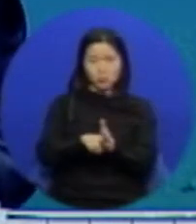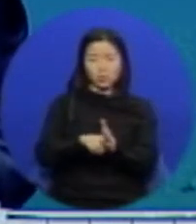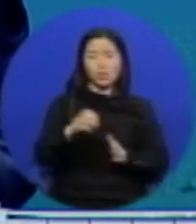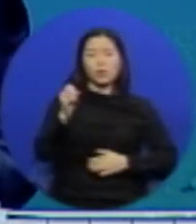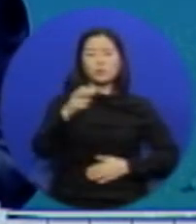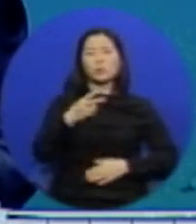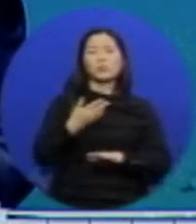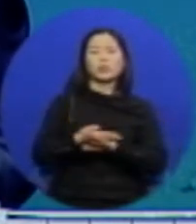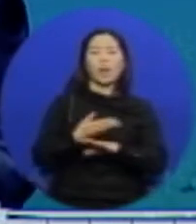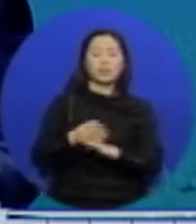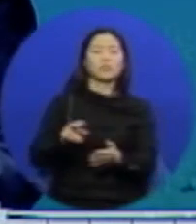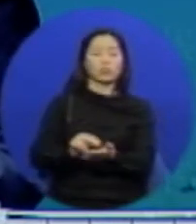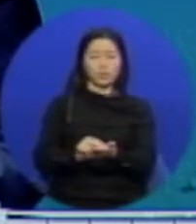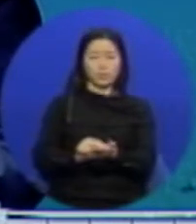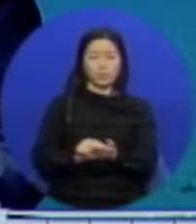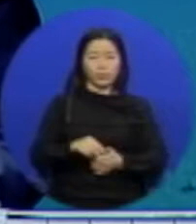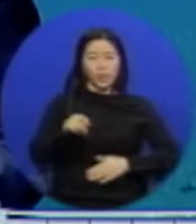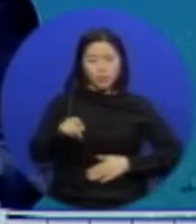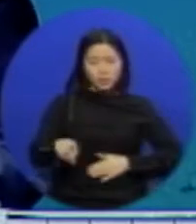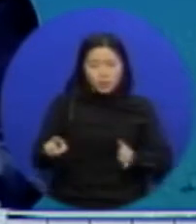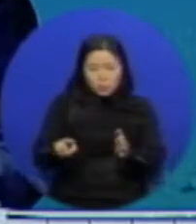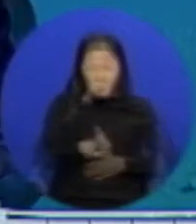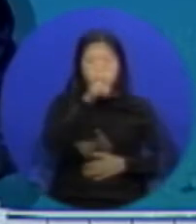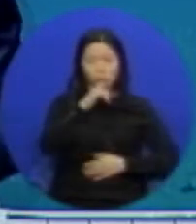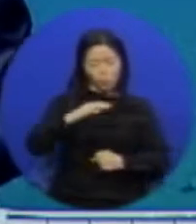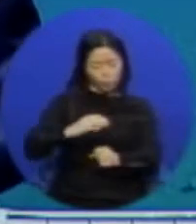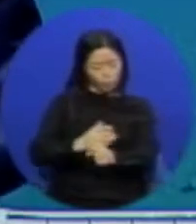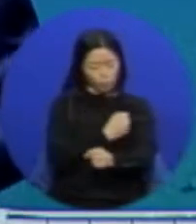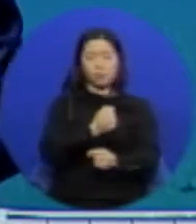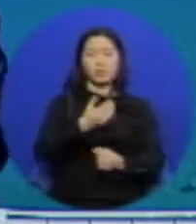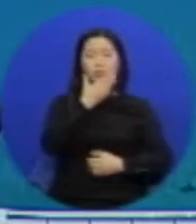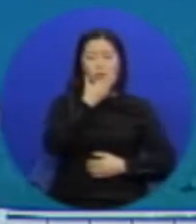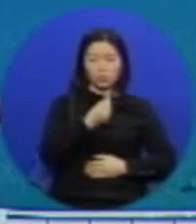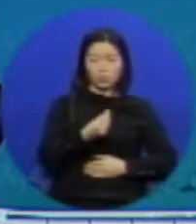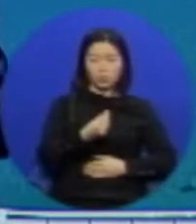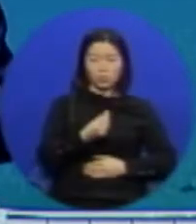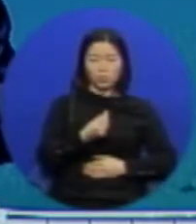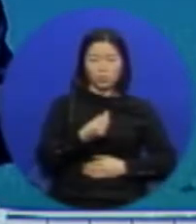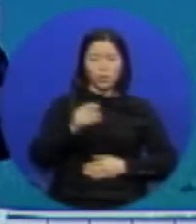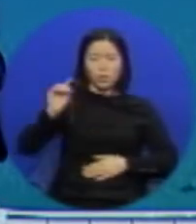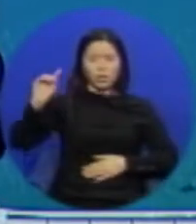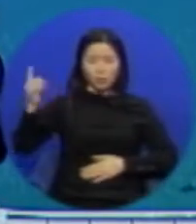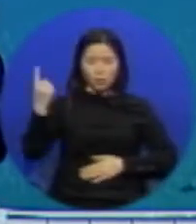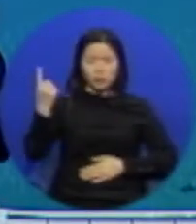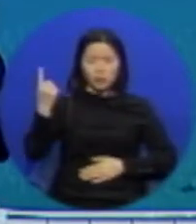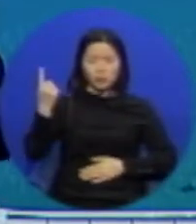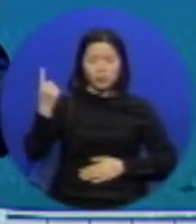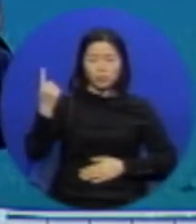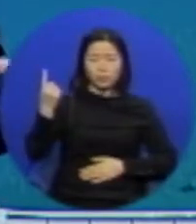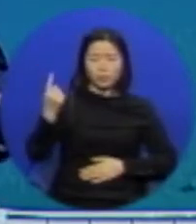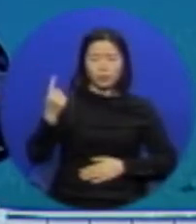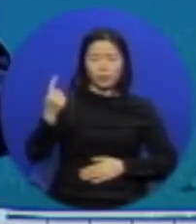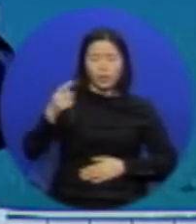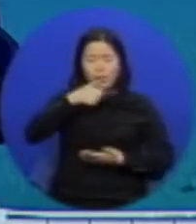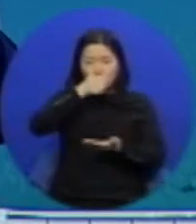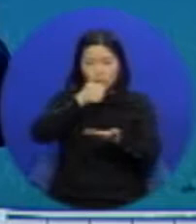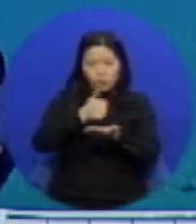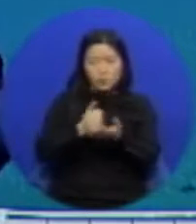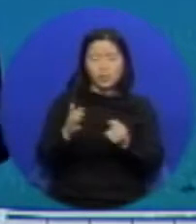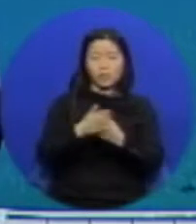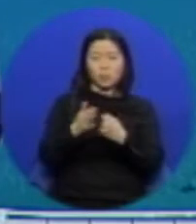문제예요 그 믿음 마저 흔들리면 안됩니다 다윗이 죄로 인해서